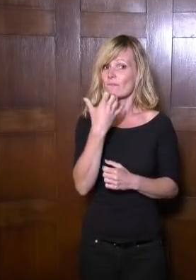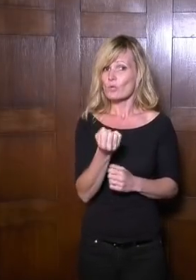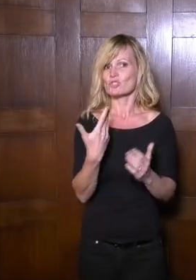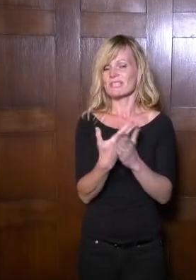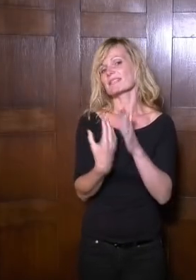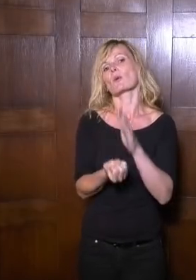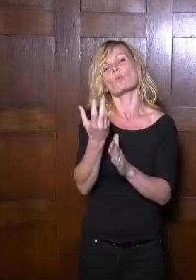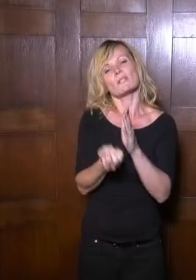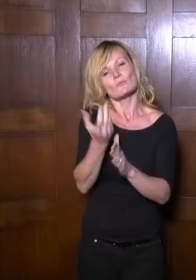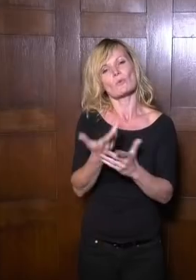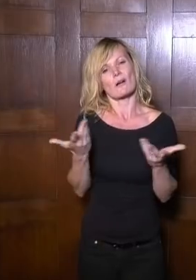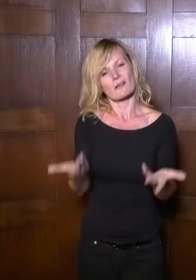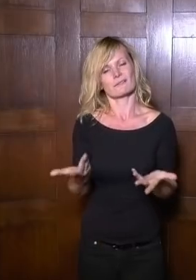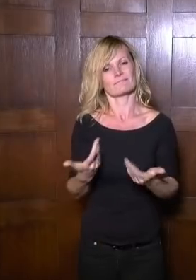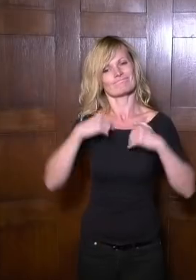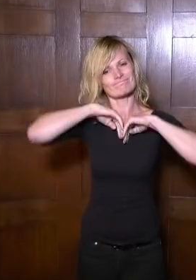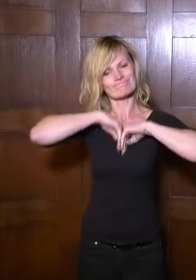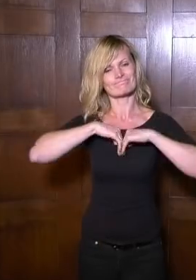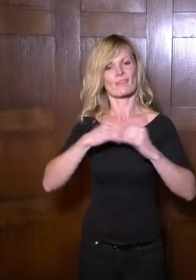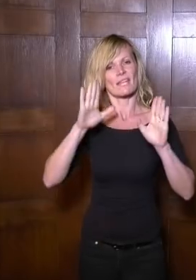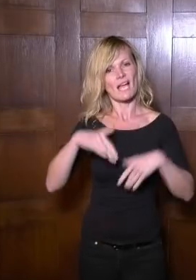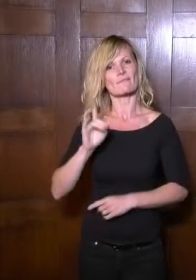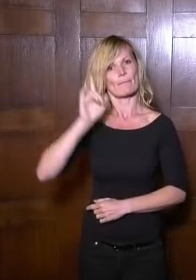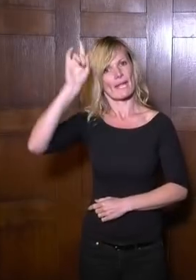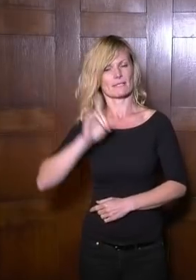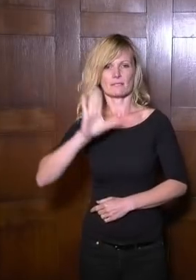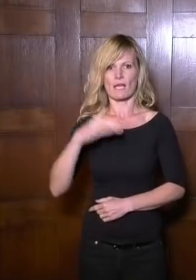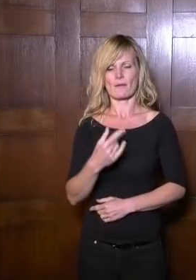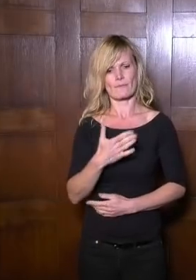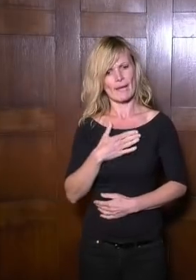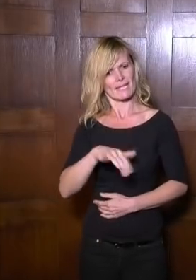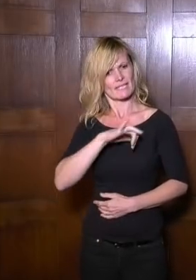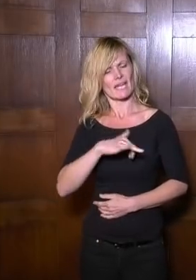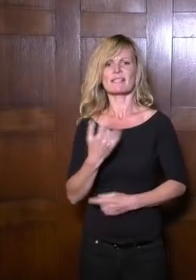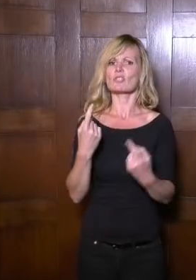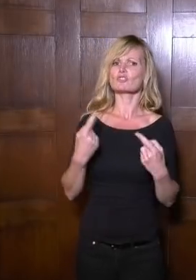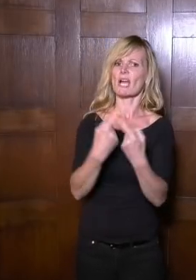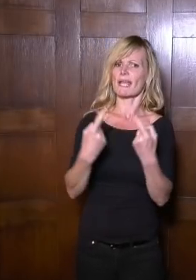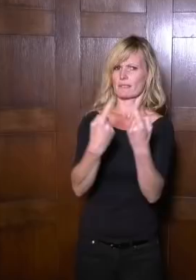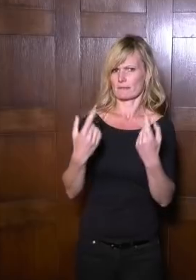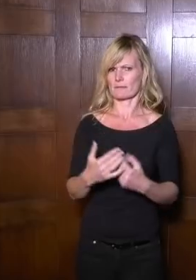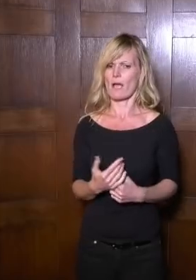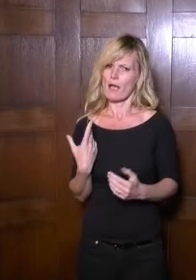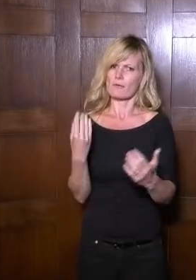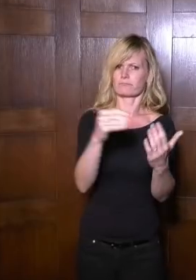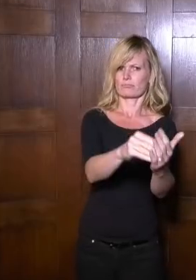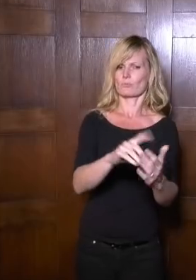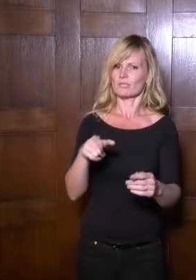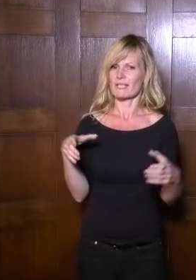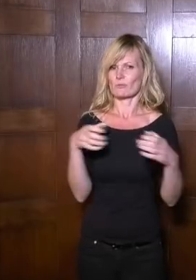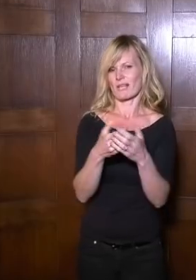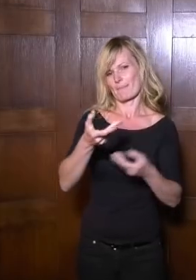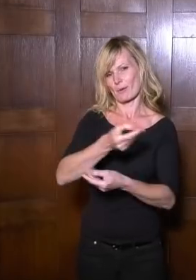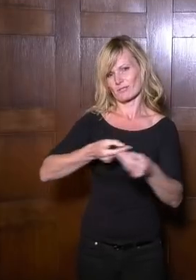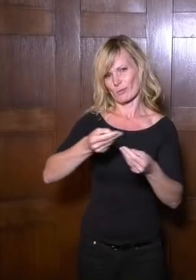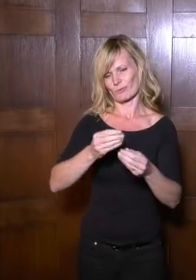haben, dass man sich melden kann, dass man für seine Interessen streiten kann, dass diese auch aufgenommen werden und dass wir dann miteinander reden. Es gibt